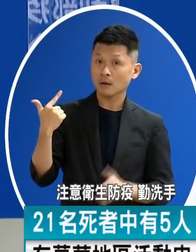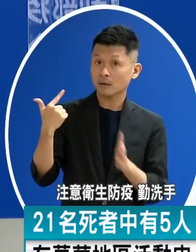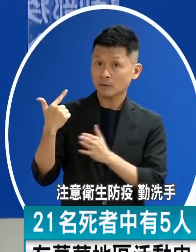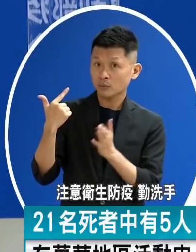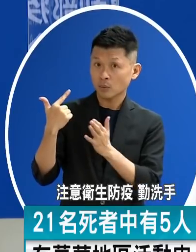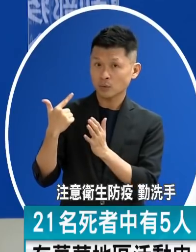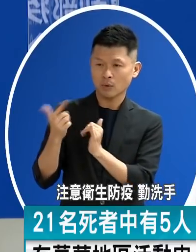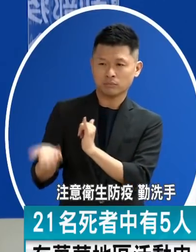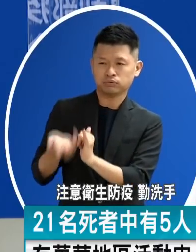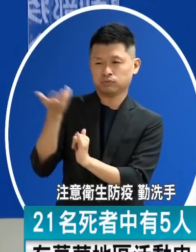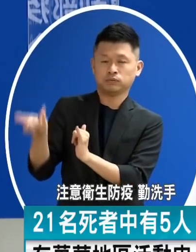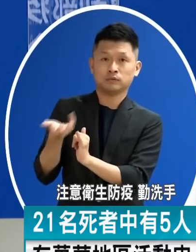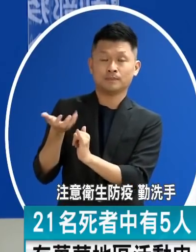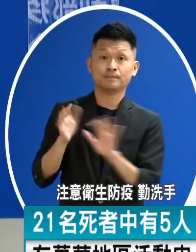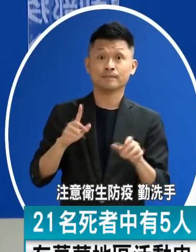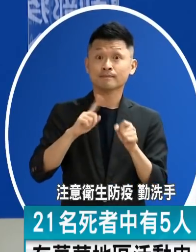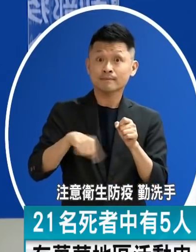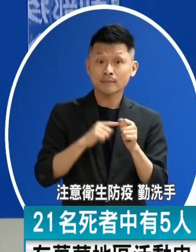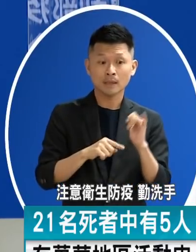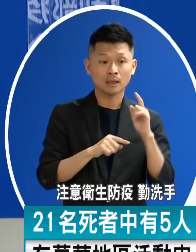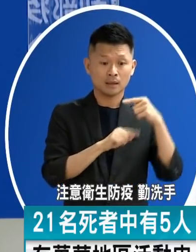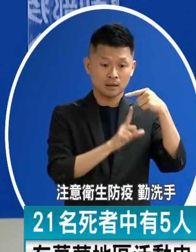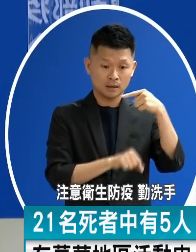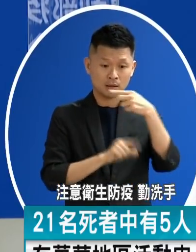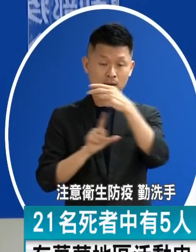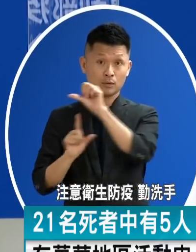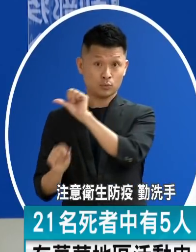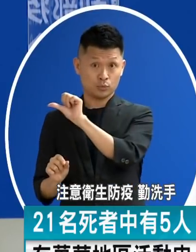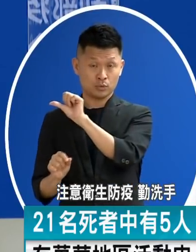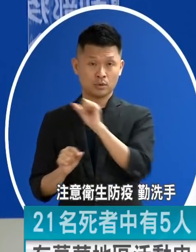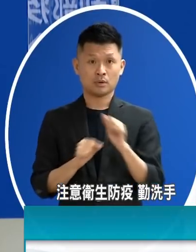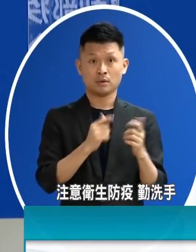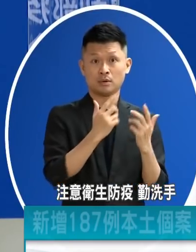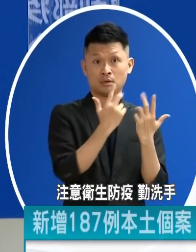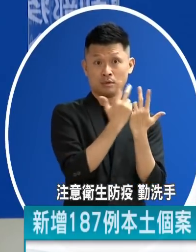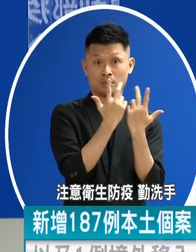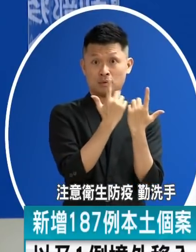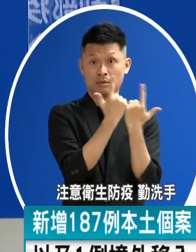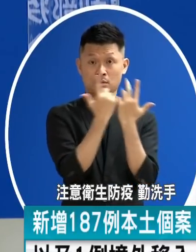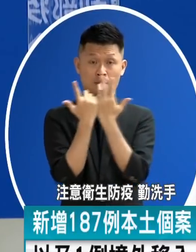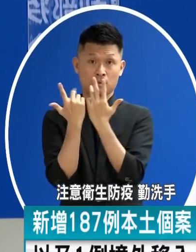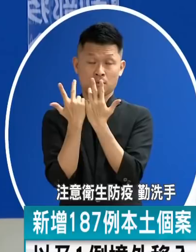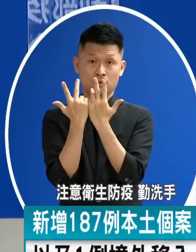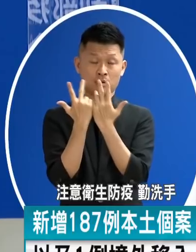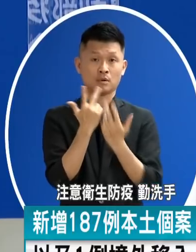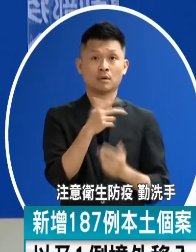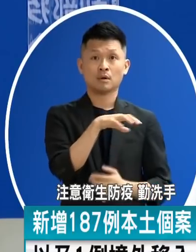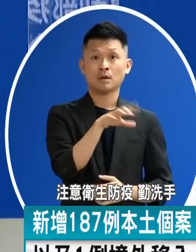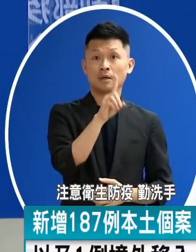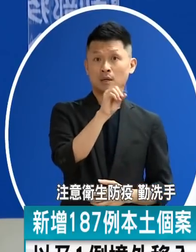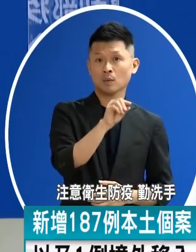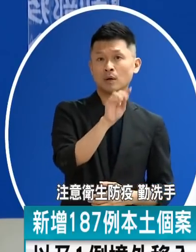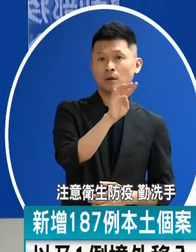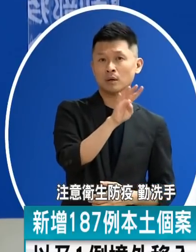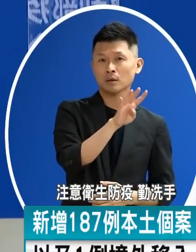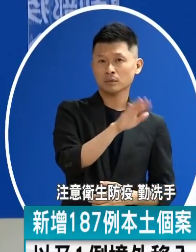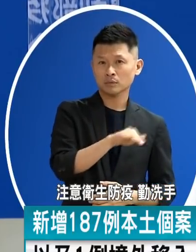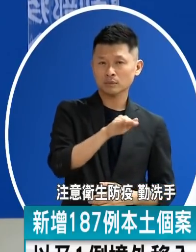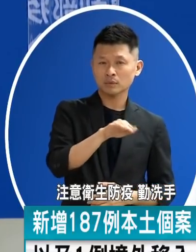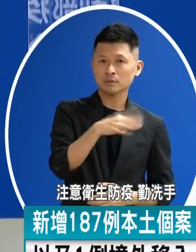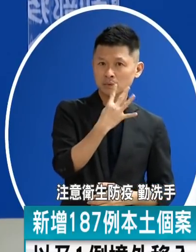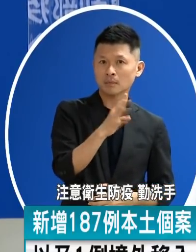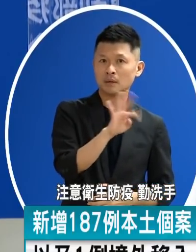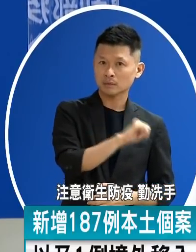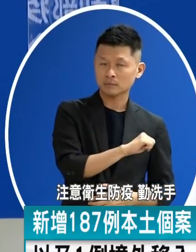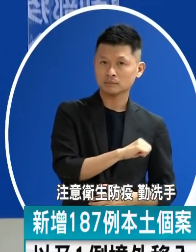18,600多具。 国内呢，今天新增了187例的本土确诊的个案，其中新北市呢有76例，台北市呢则